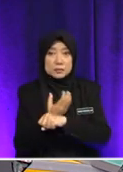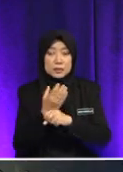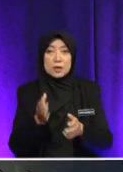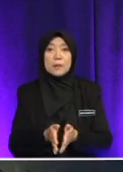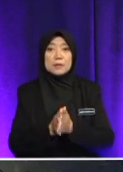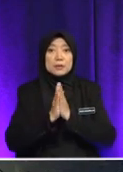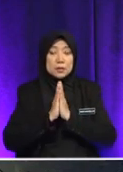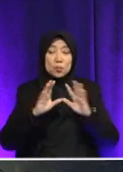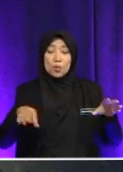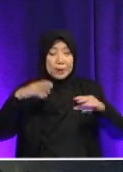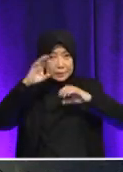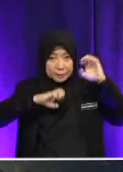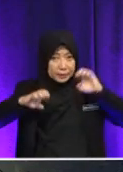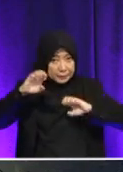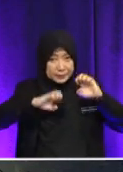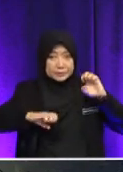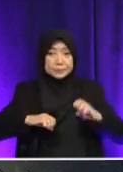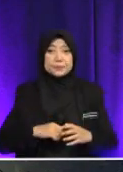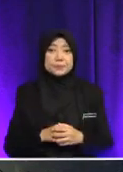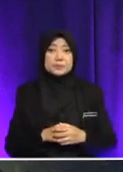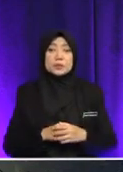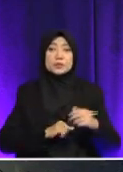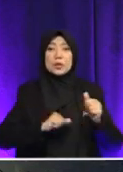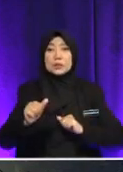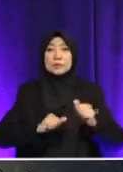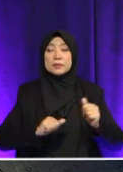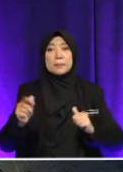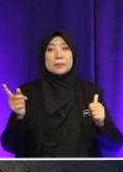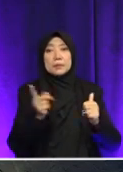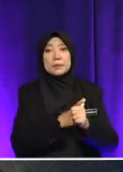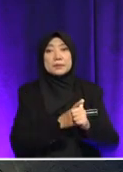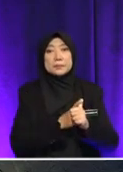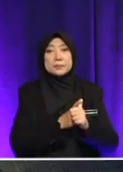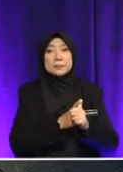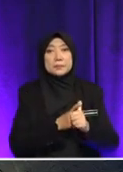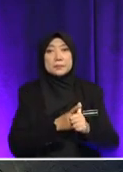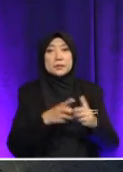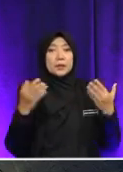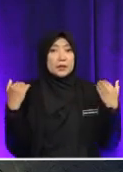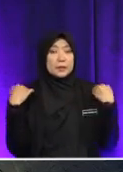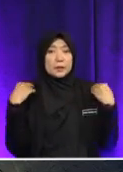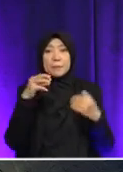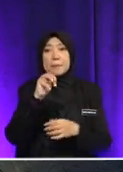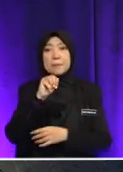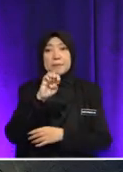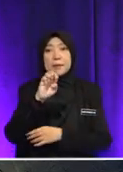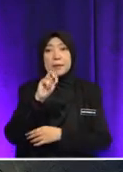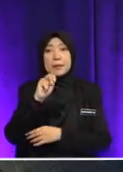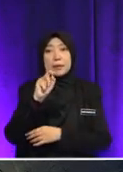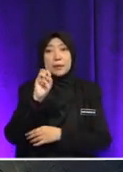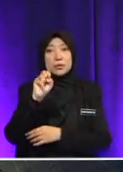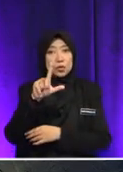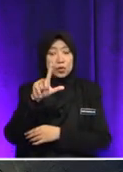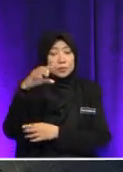Mira buat eksperimen oke yang pertama oke Ya ini kita ada mentor Lepas itu kita ada